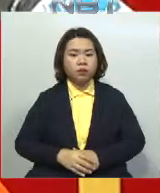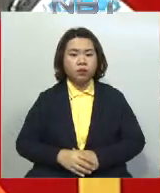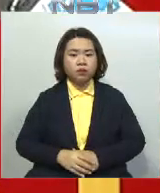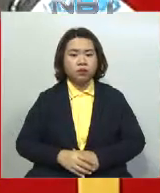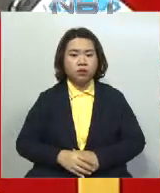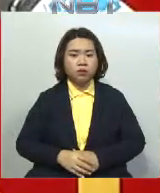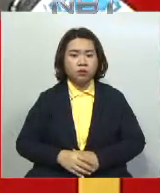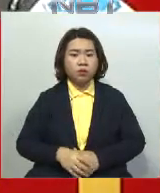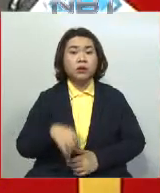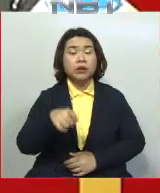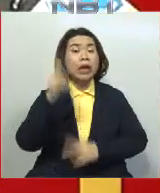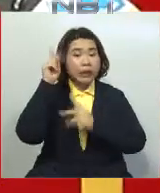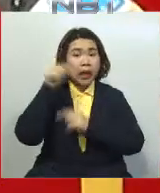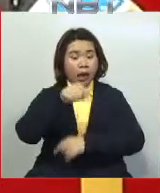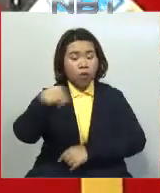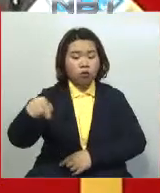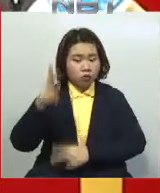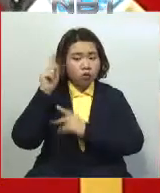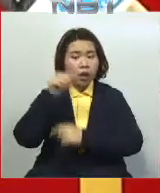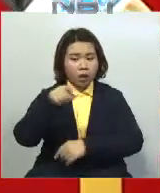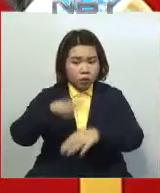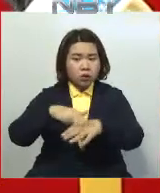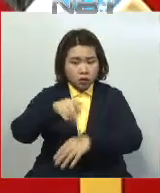ก็สื่อมวลชนเตือน